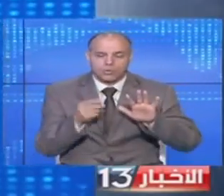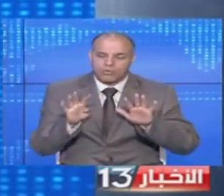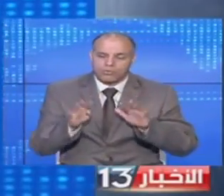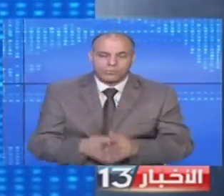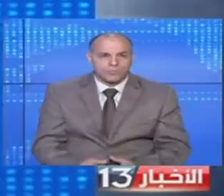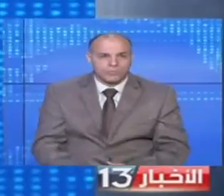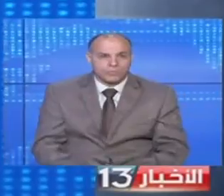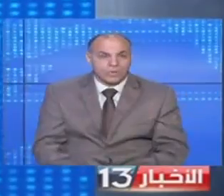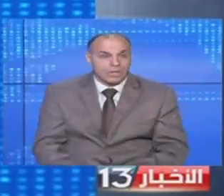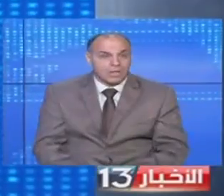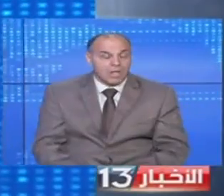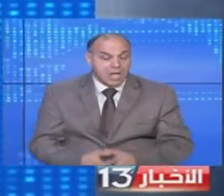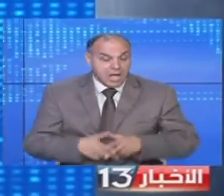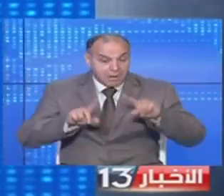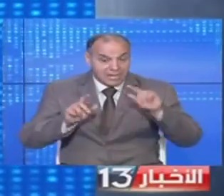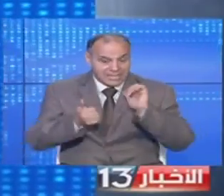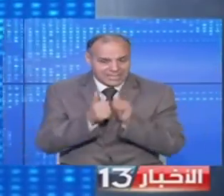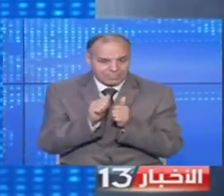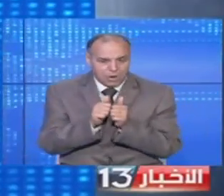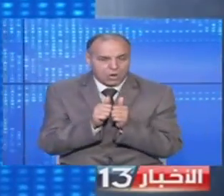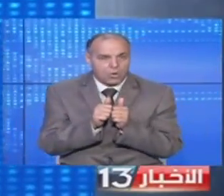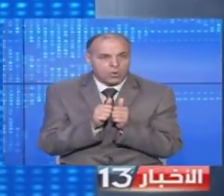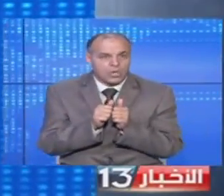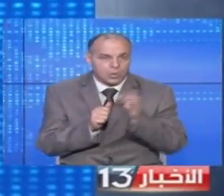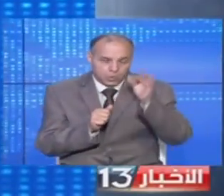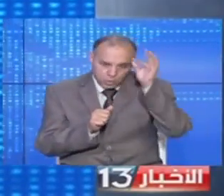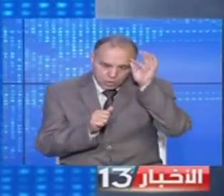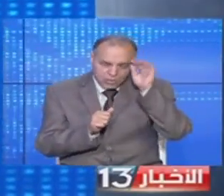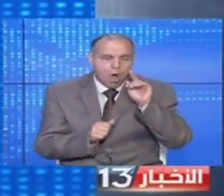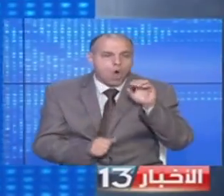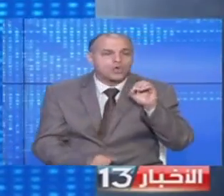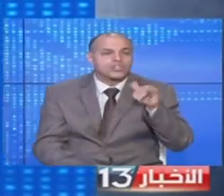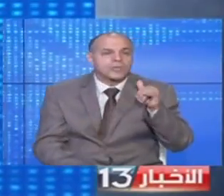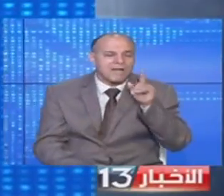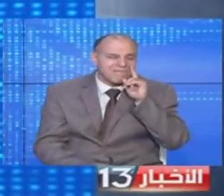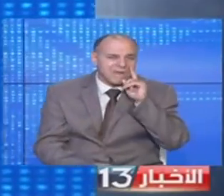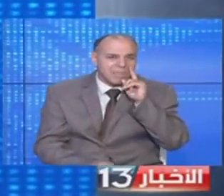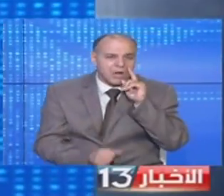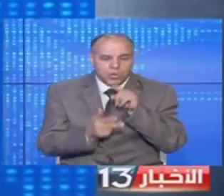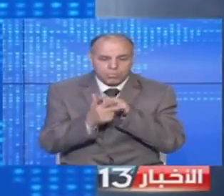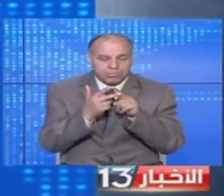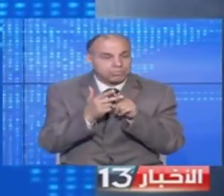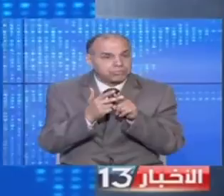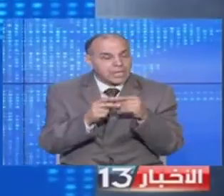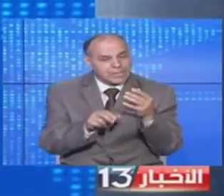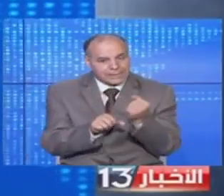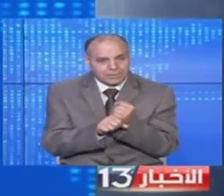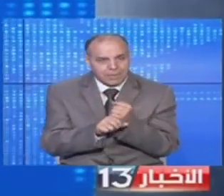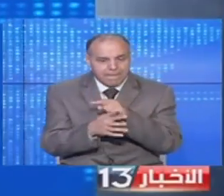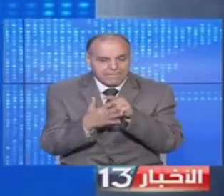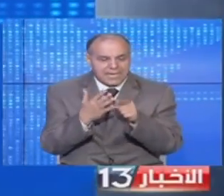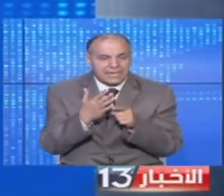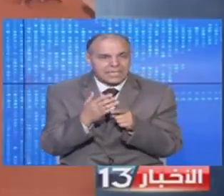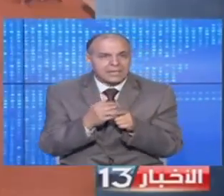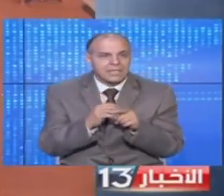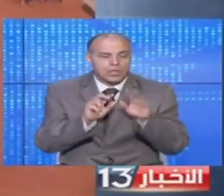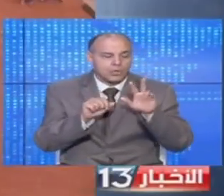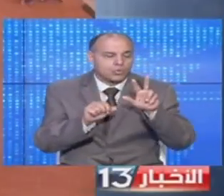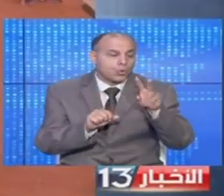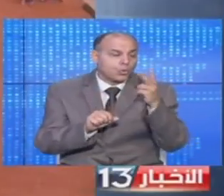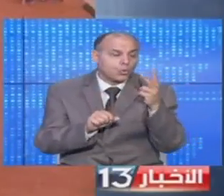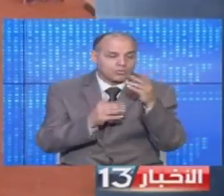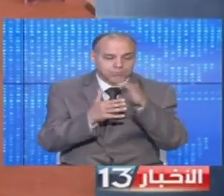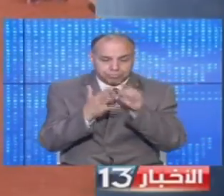في اخبار الرياضه صعدت التونسيه انس جابر ثلاث مرات لتصبح في المركز الثاني والثلاثين